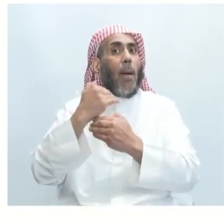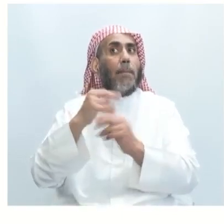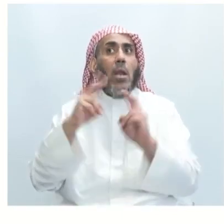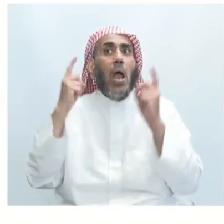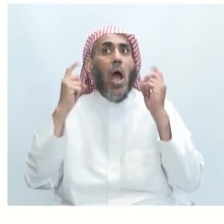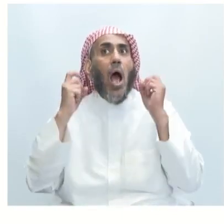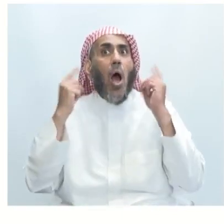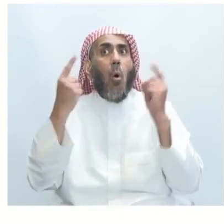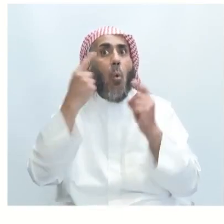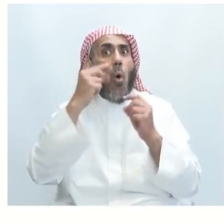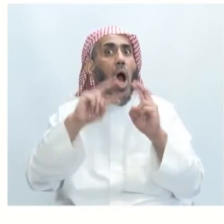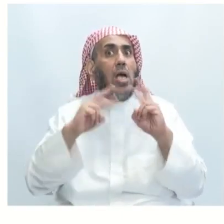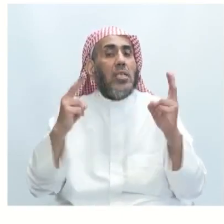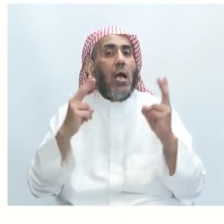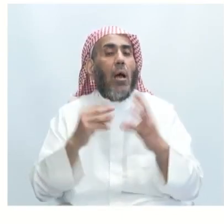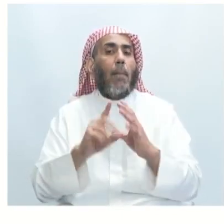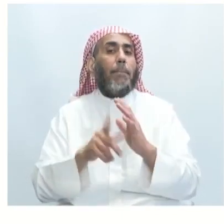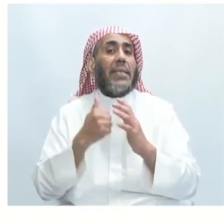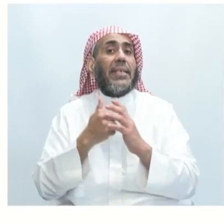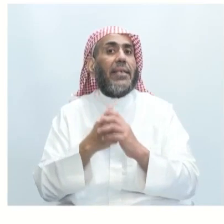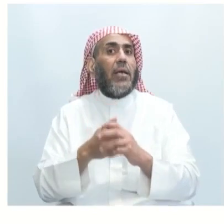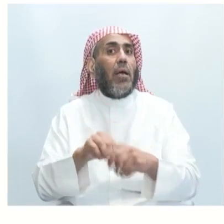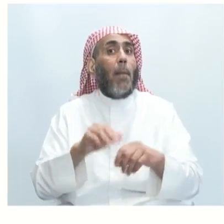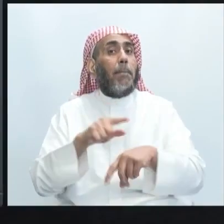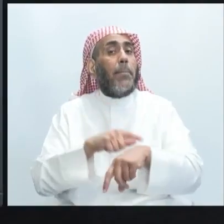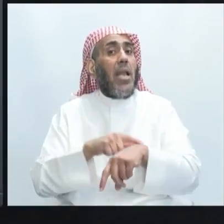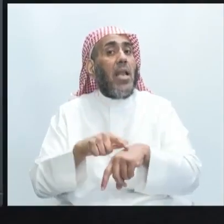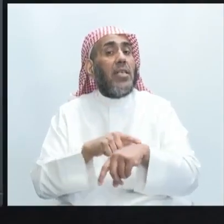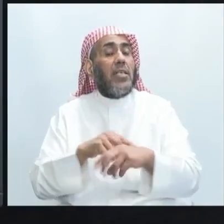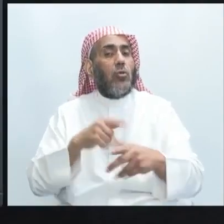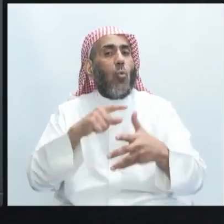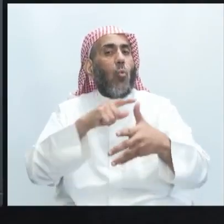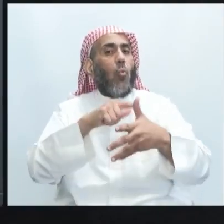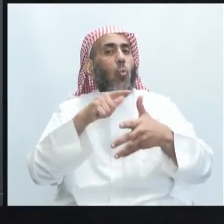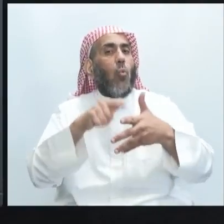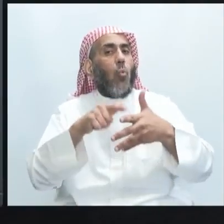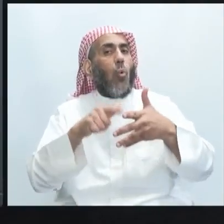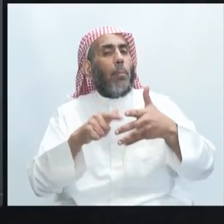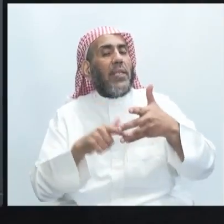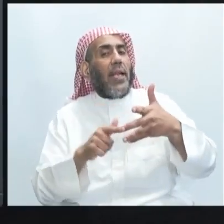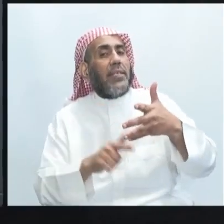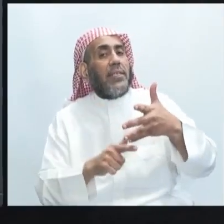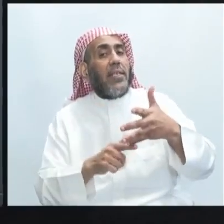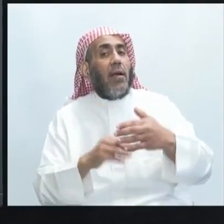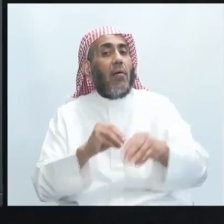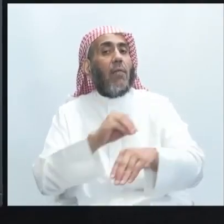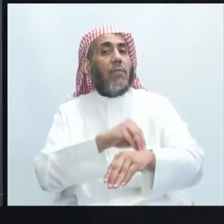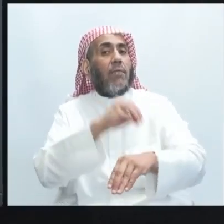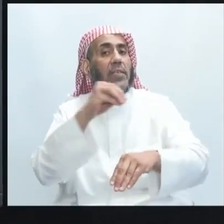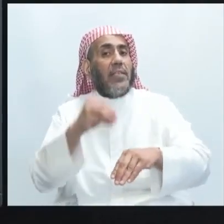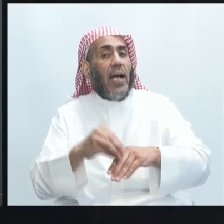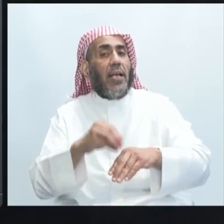حواسنا بمعنى بدانا بالاحساس وبدرجات يا ابناءي وبناتي الطلاب فانتقلنا بعد